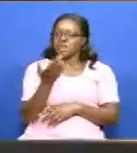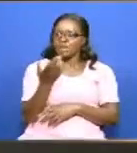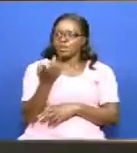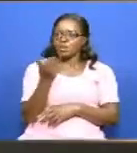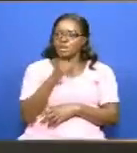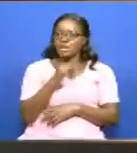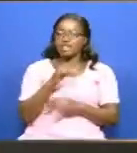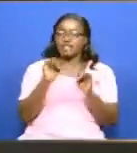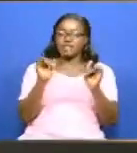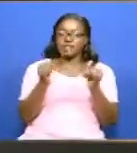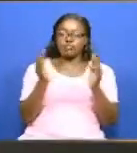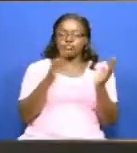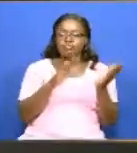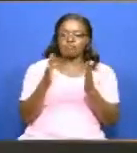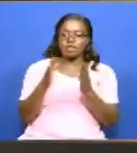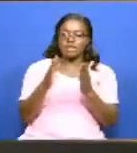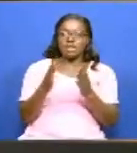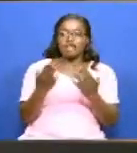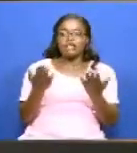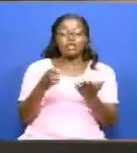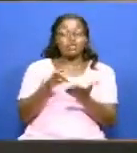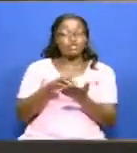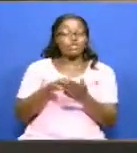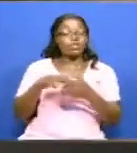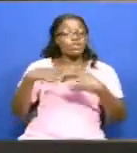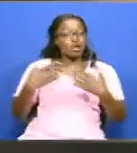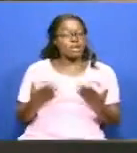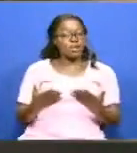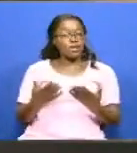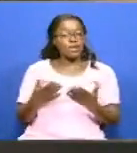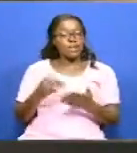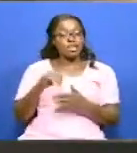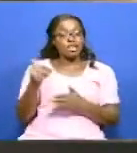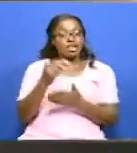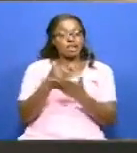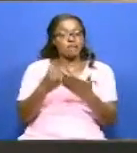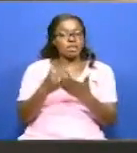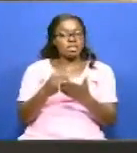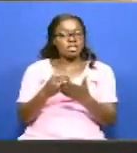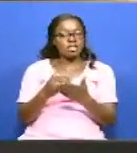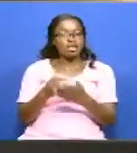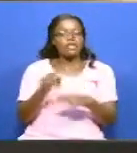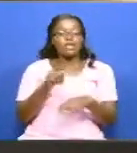utabiri wa hali ya hewa jioni ya leo. Tupate sasa hali itakavyokuwa katika maeneo mengine duniani.